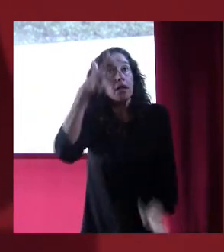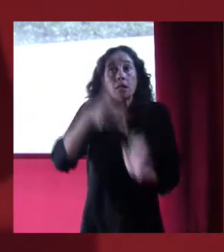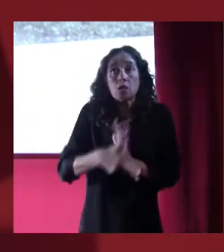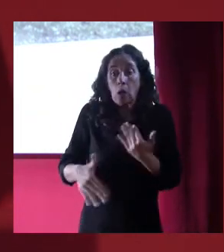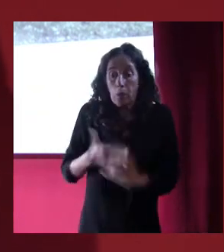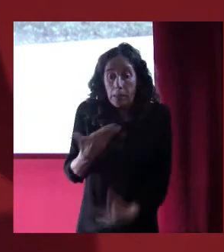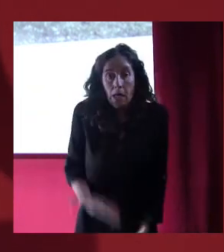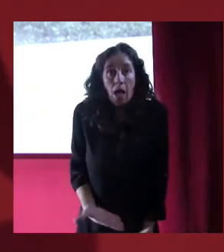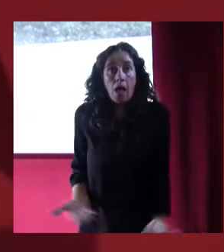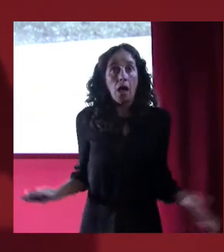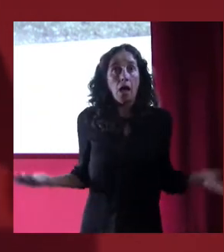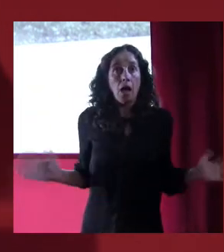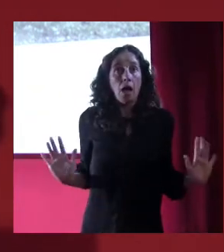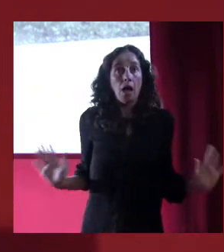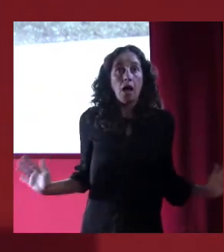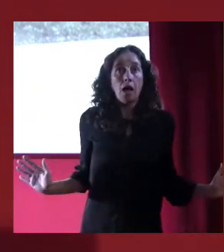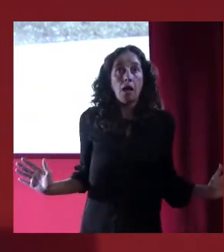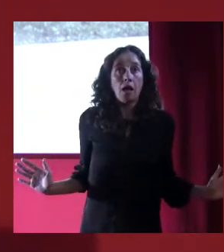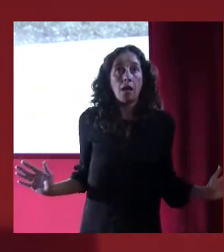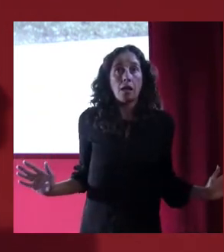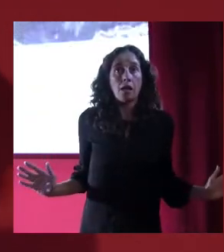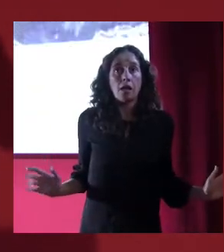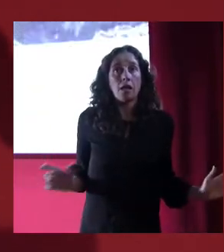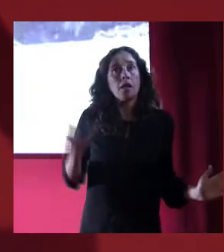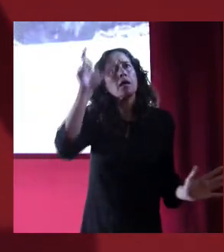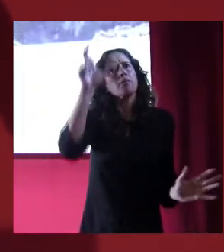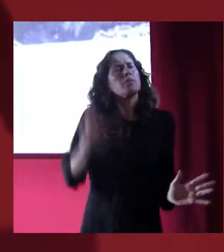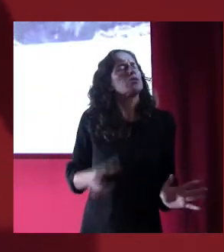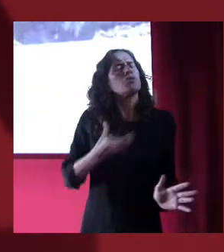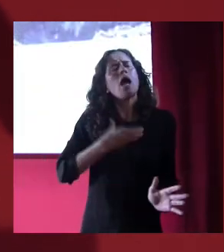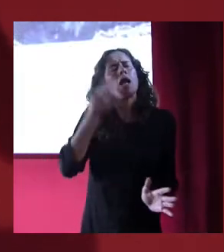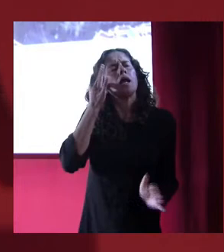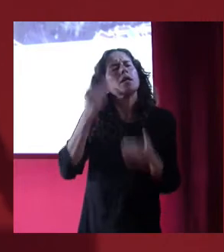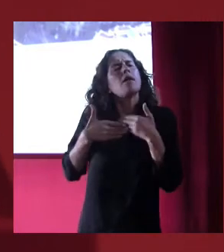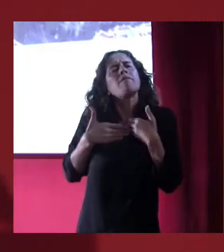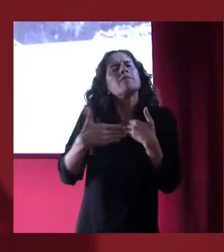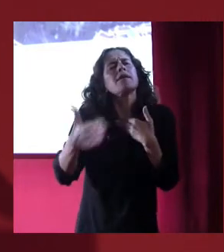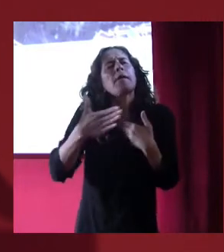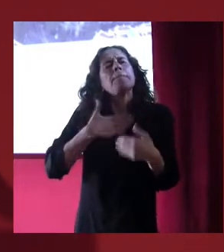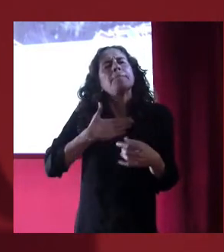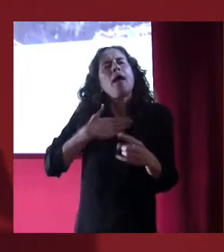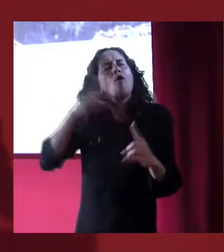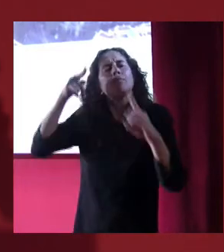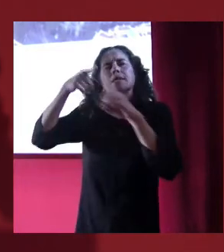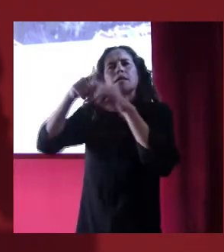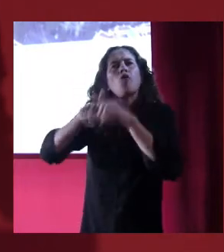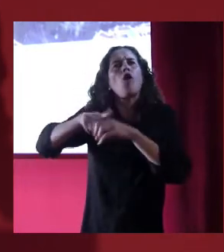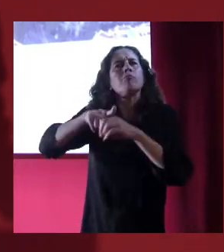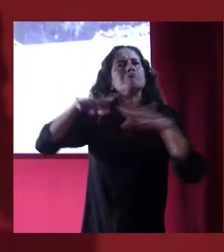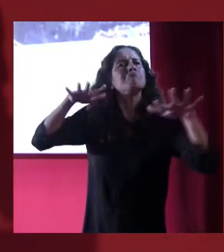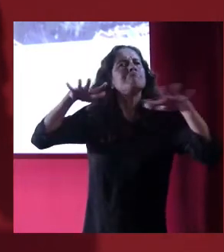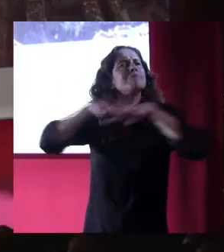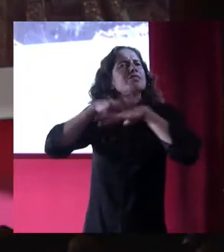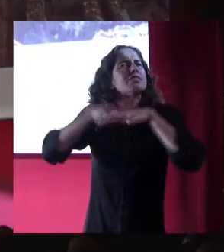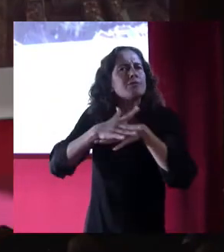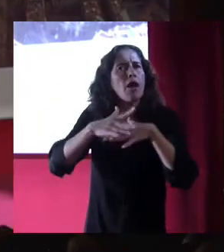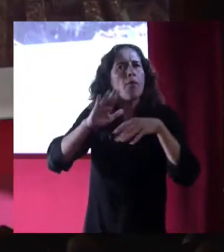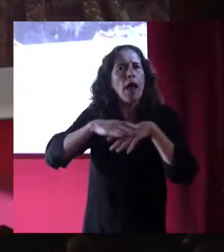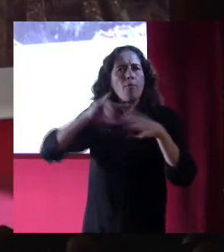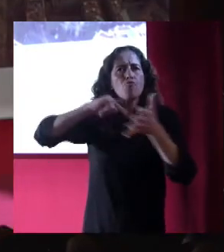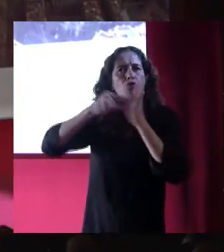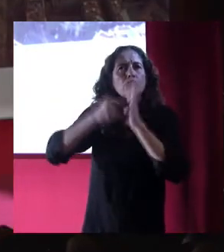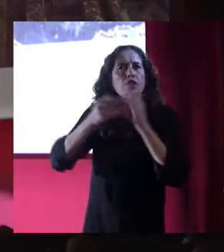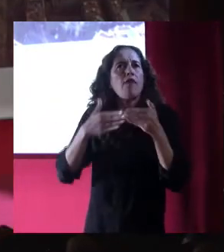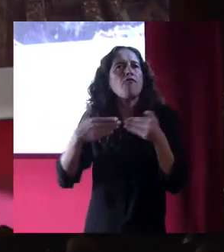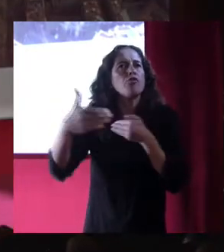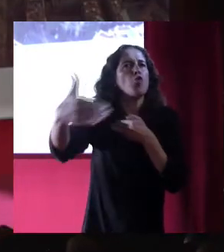ells. Com a alcaldessa, el meu primer objectiu serà teixir una aliança de ciutat entorn a un projecte de futur per